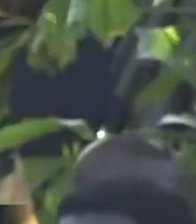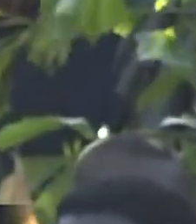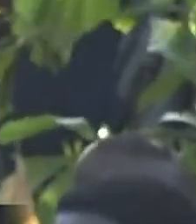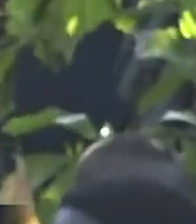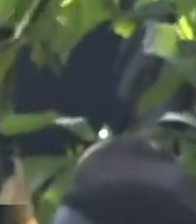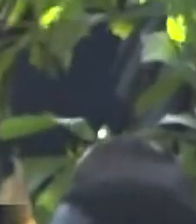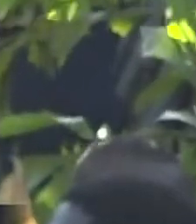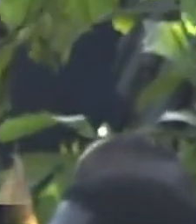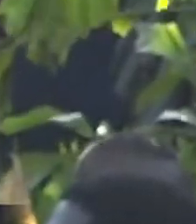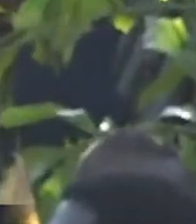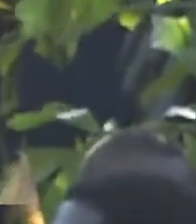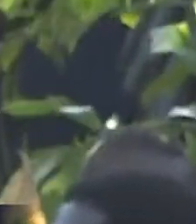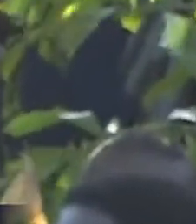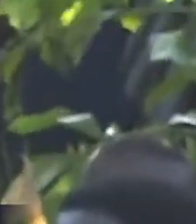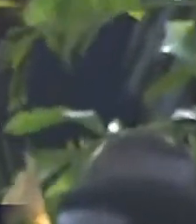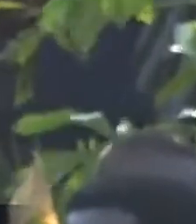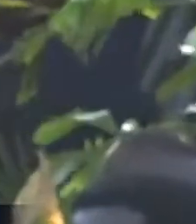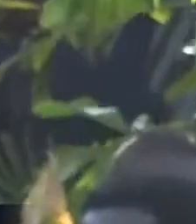wena